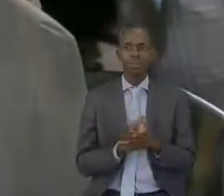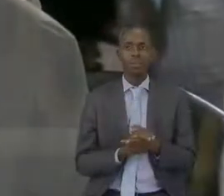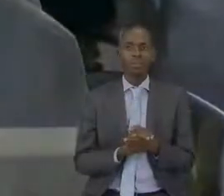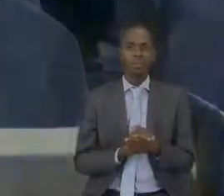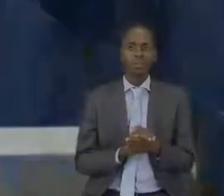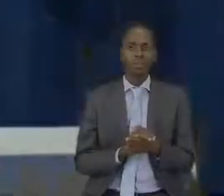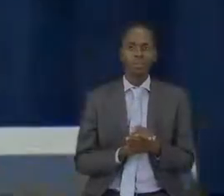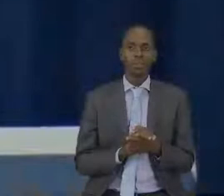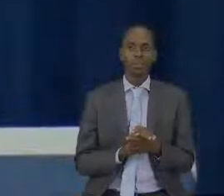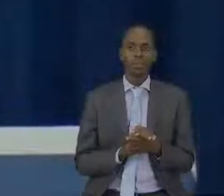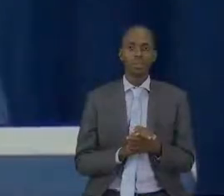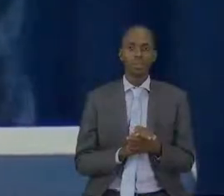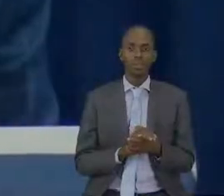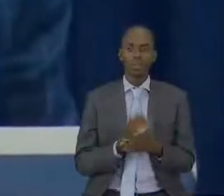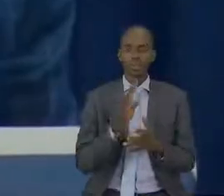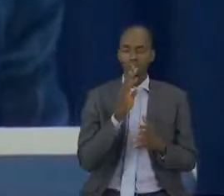Prépare-toi.